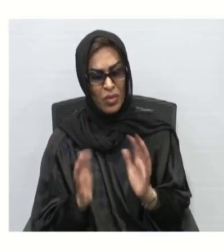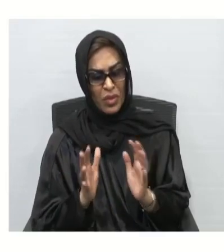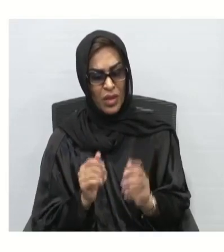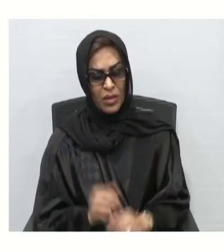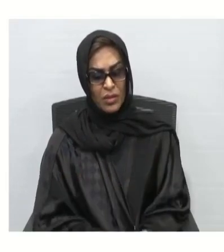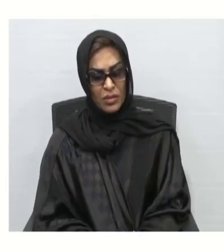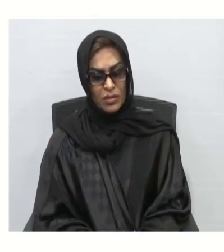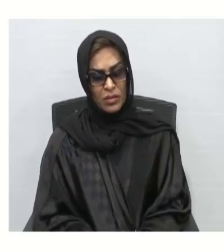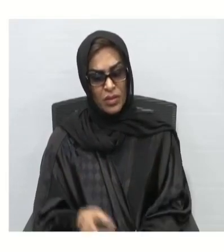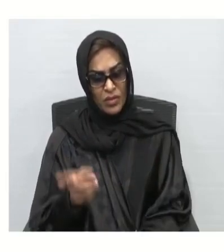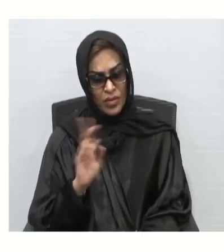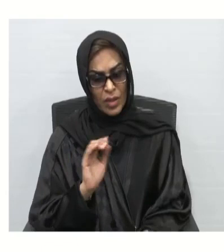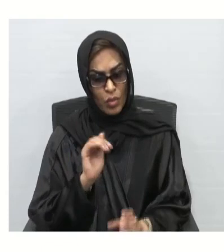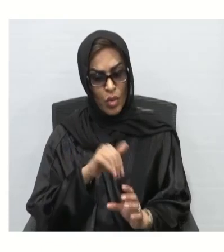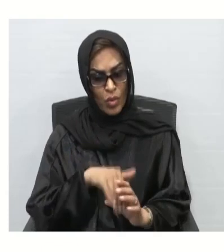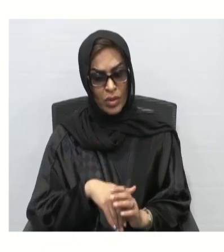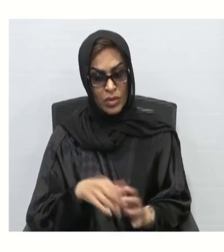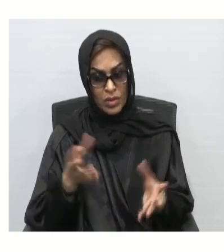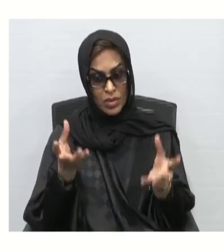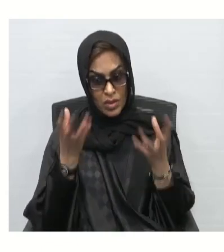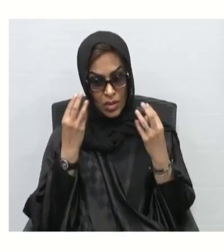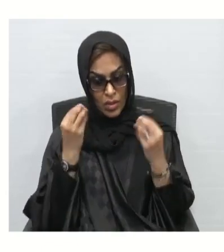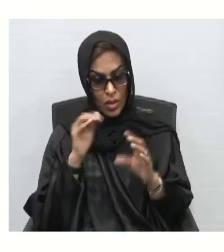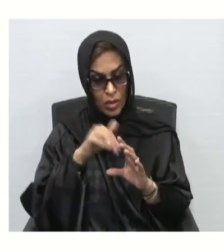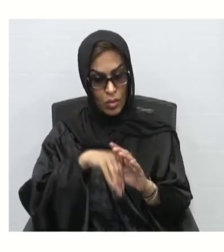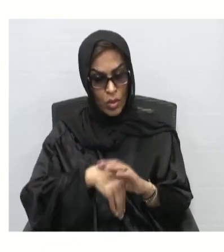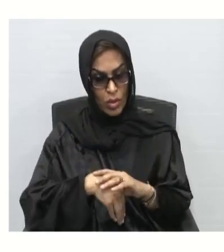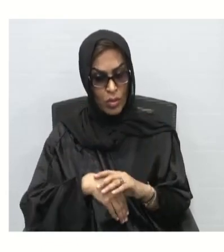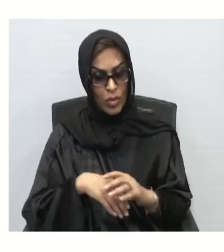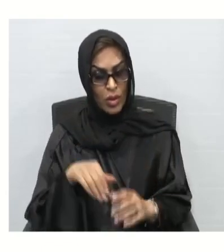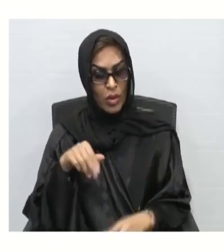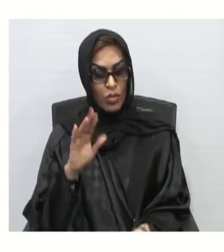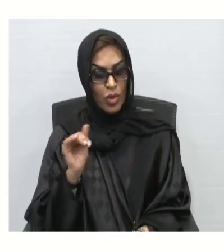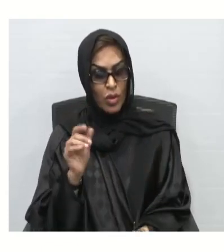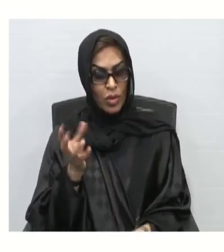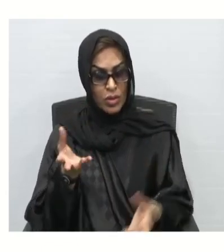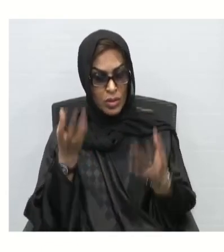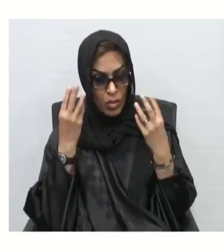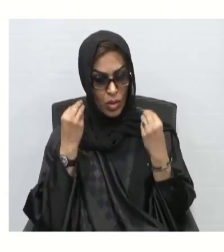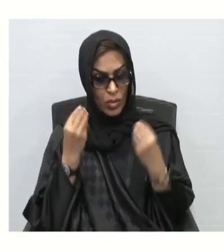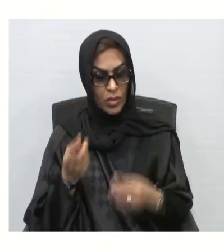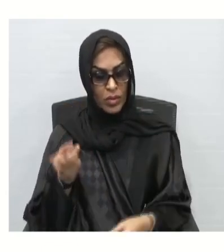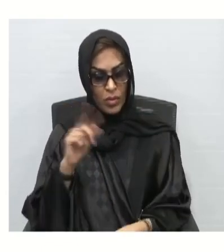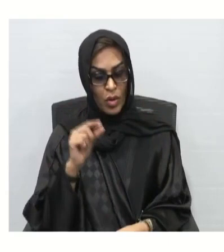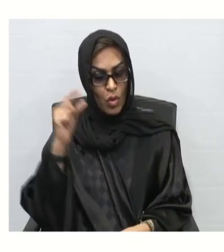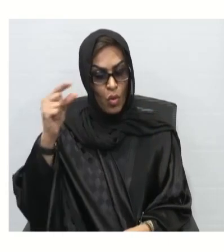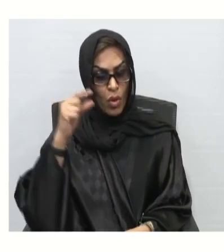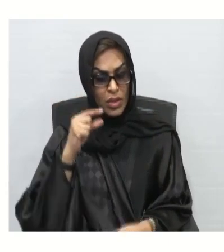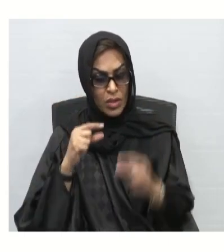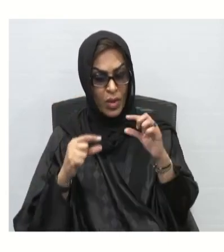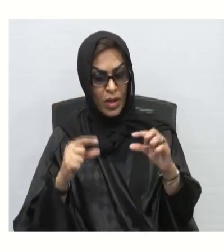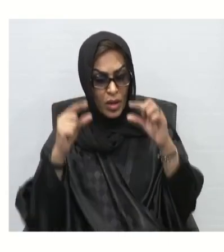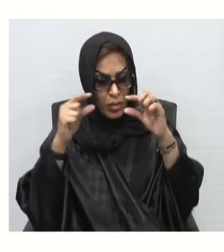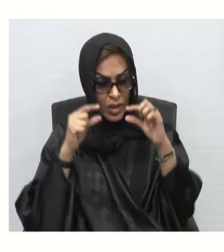قد تكون في بعض الحالات محاوله اختراق من المخترقين لسرقه معلوماتك وحساباتك